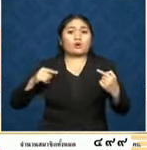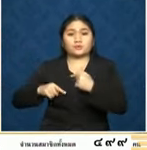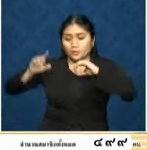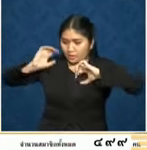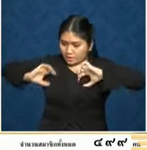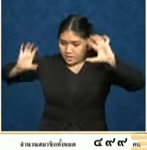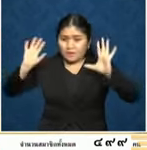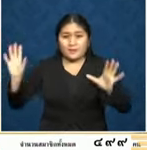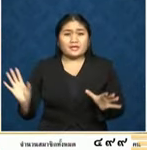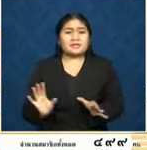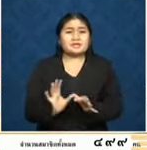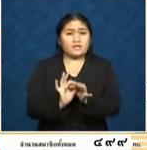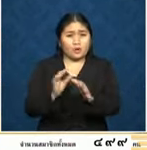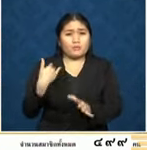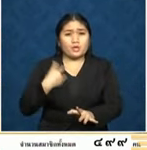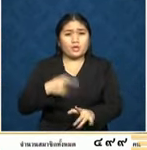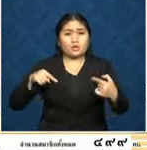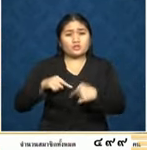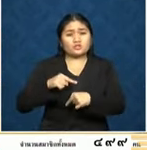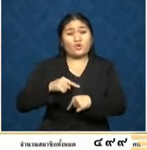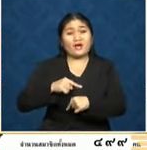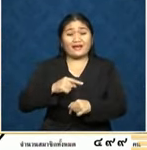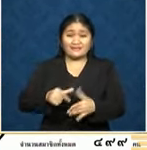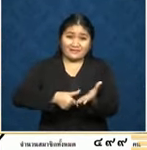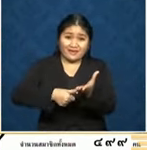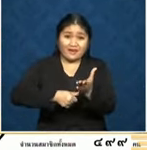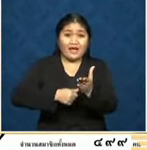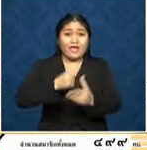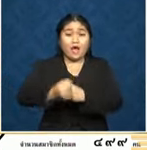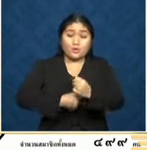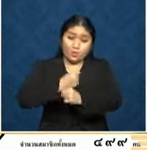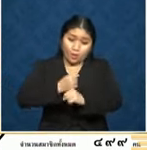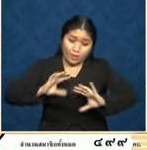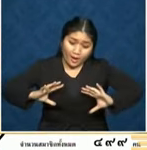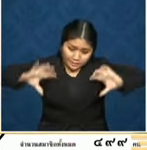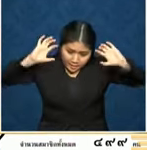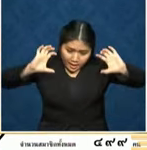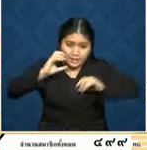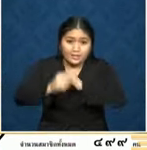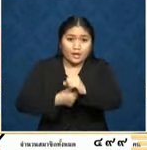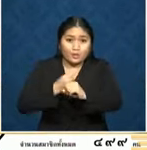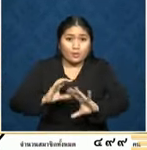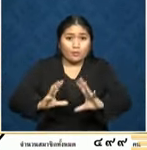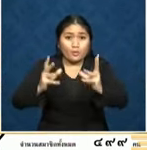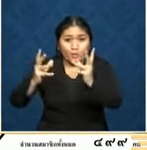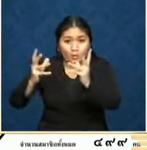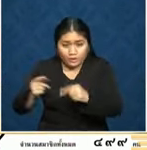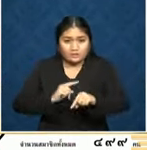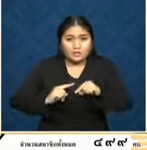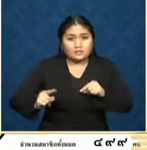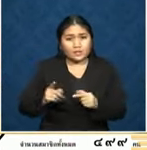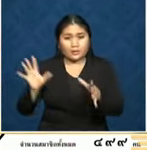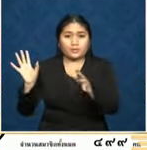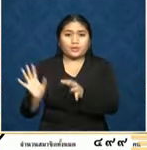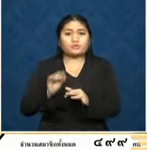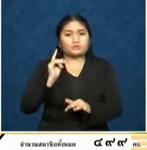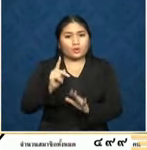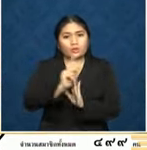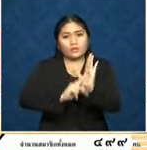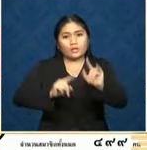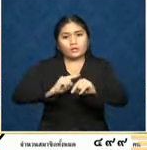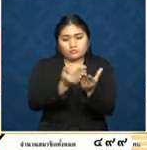ากทำให้การแก้ไขเกษียณอายุราชการของข้าราชการต่างๆที่จะต้องเข้ามาเกี่ยวข้องเนี่ยมันต้องมีการแก้ไขกฎหมายห